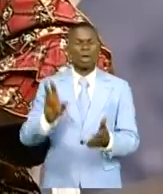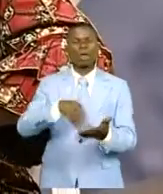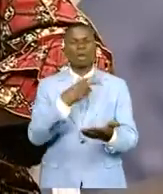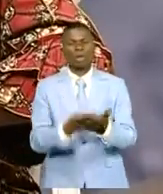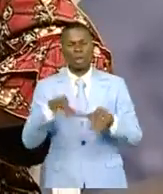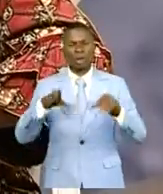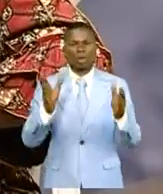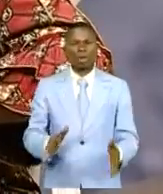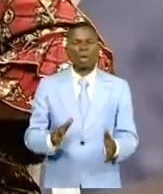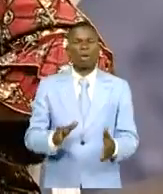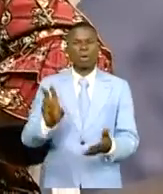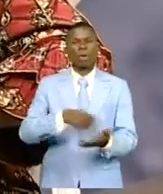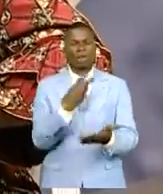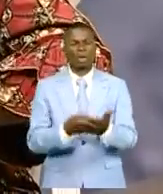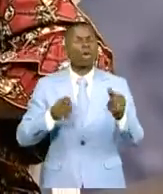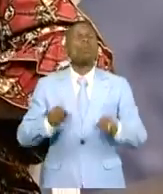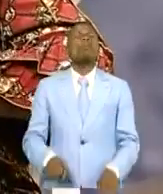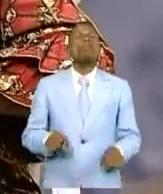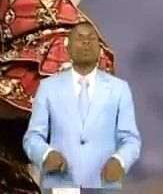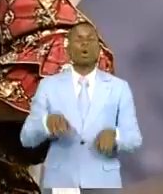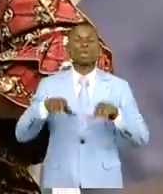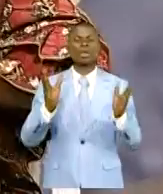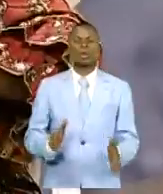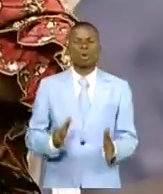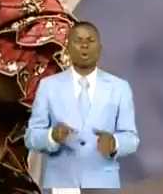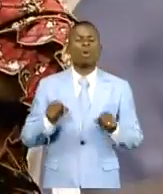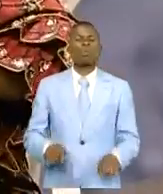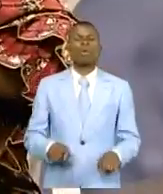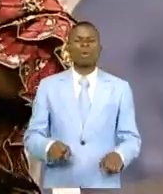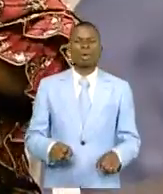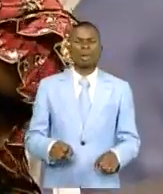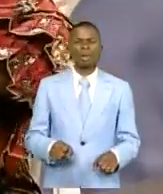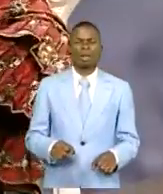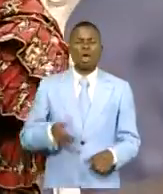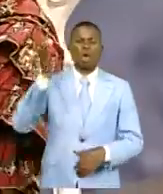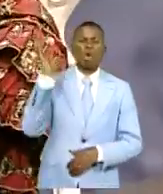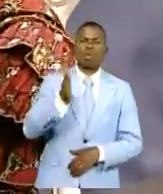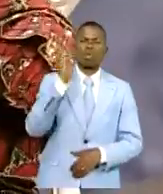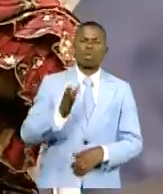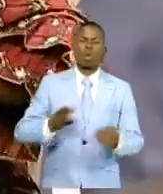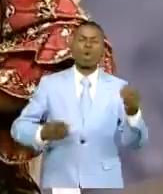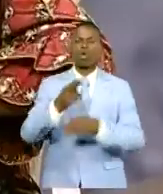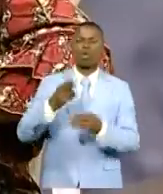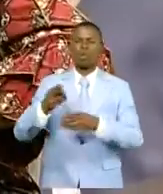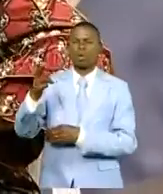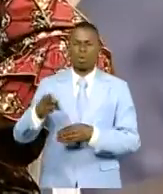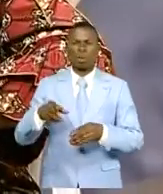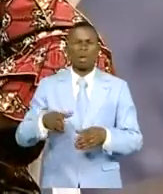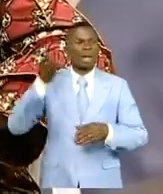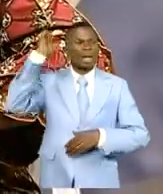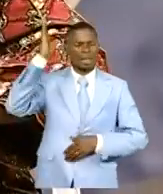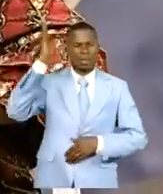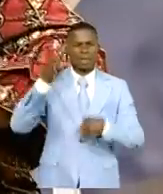des Congolais tombent massacrés, des Congolais tombent, excusez-moi l'expression, mais charcutés par des rebelles,